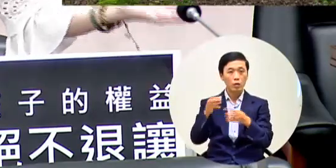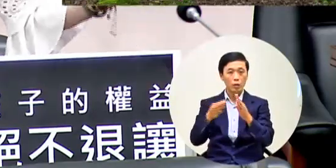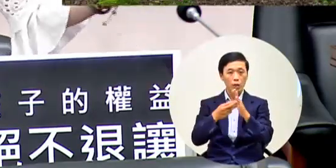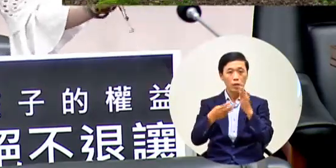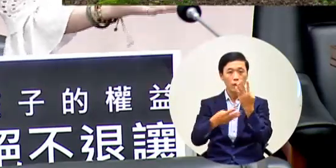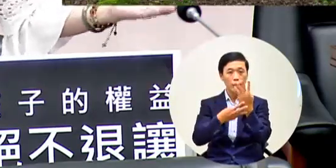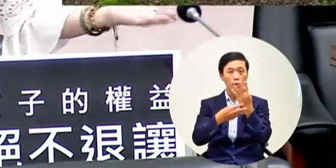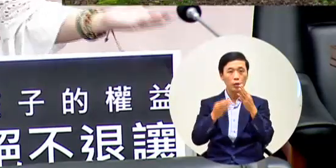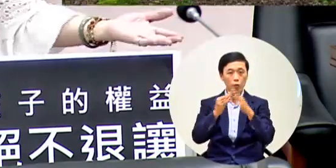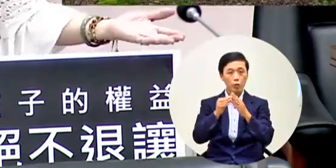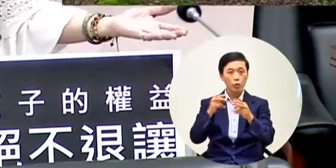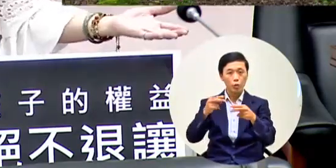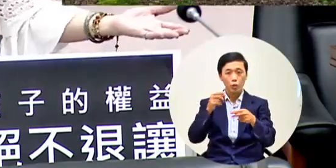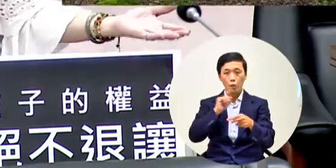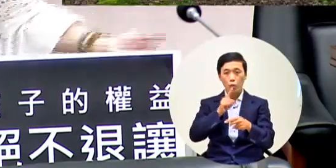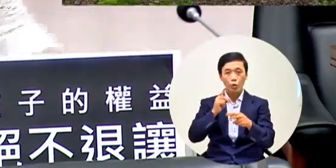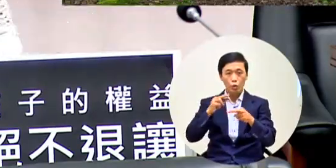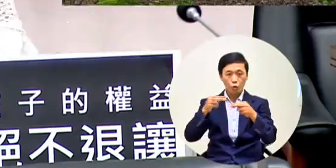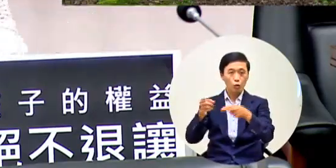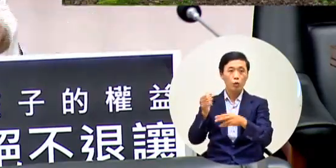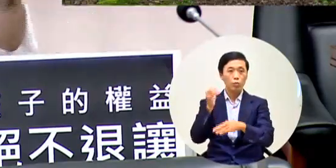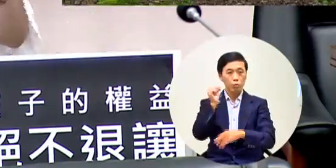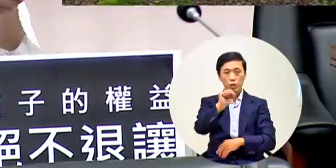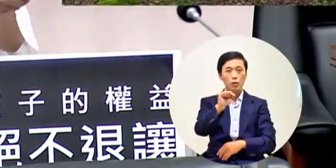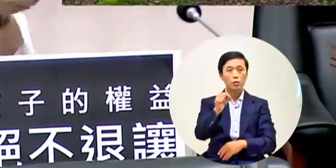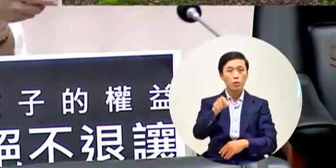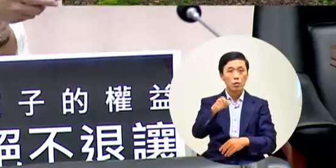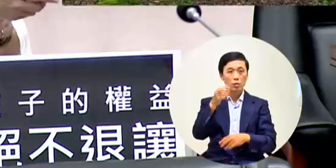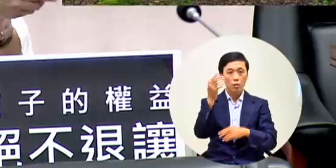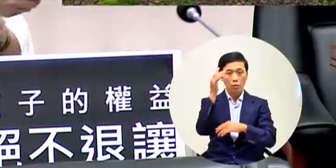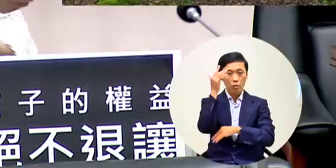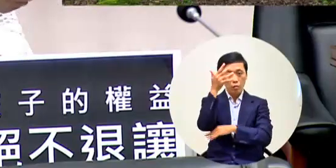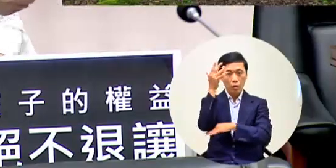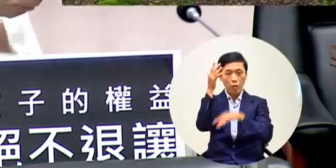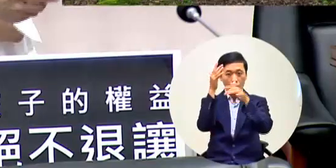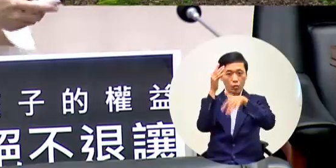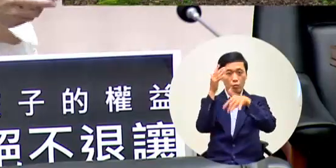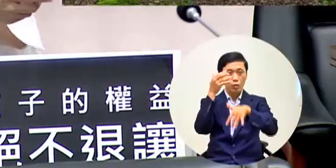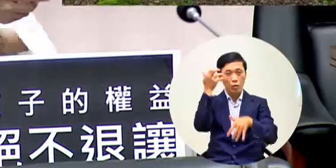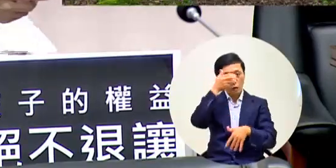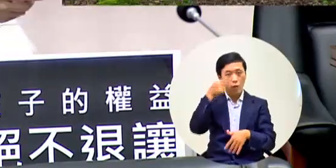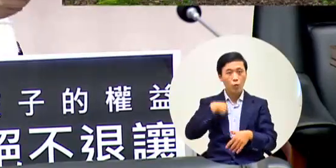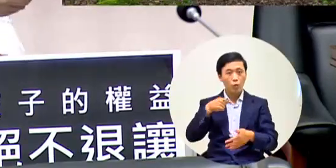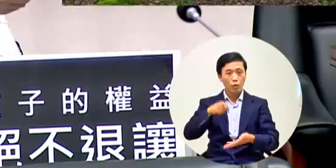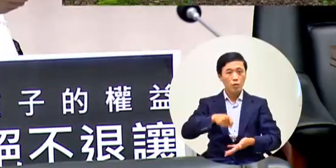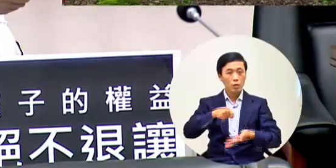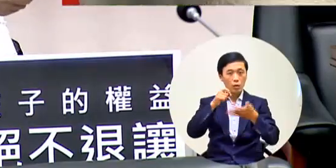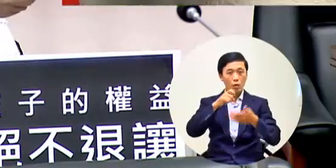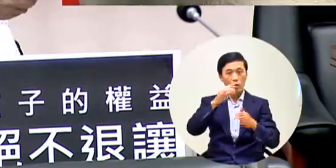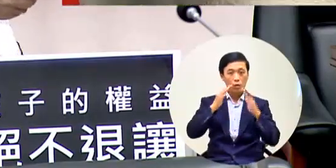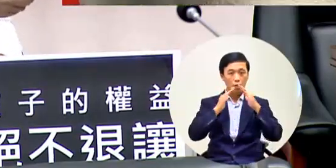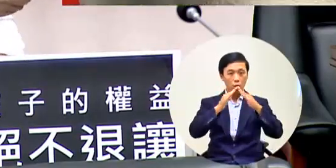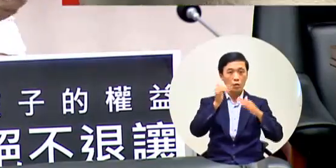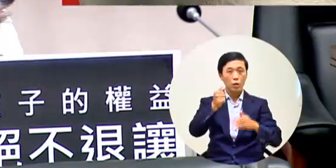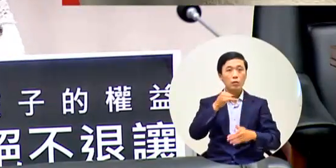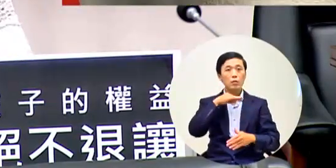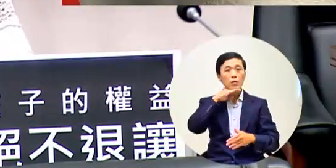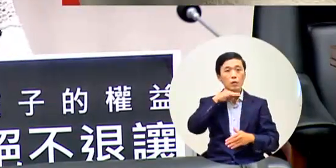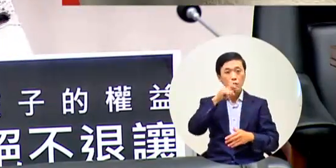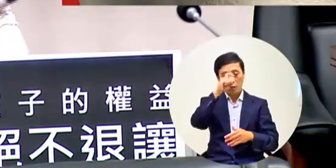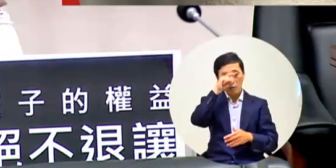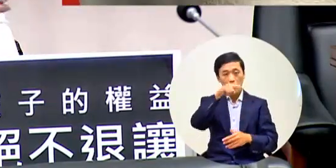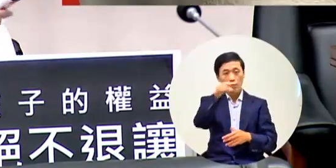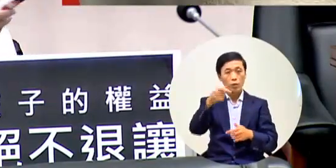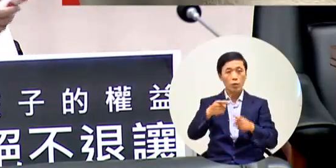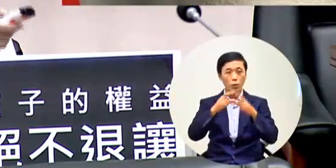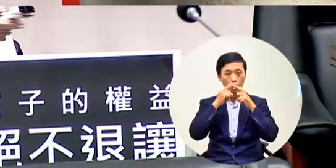一个纪念老榕树啊。所以这个问题我先提出来，市长待会我希望你能够给我们一个答